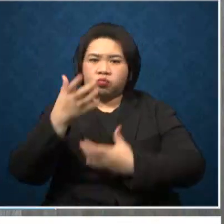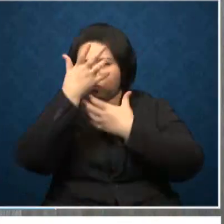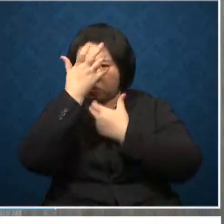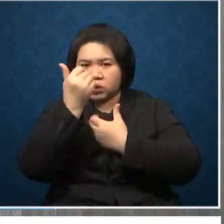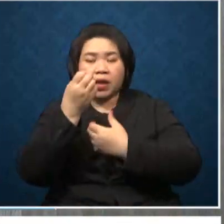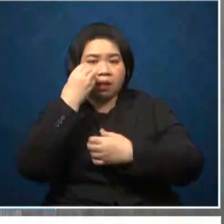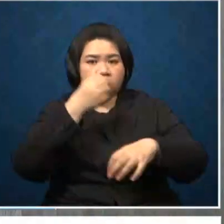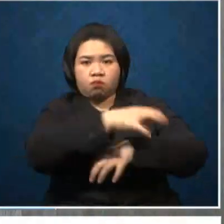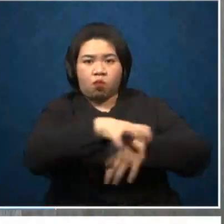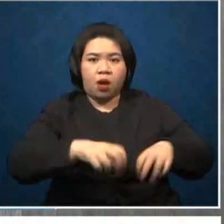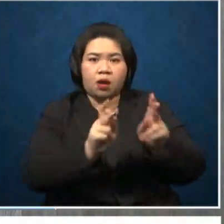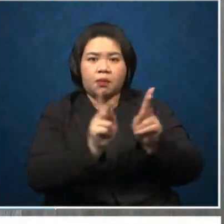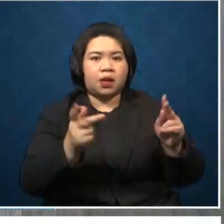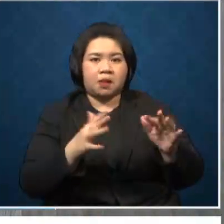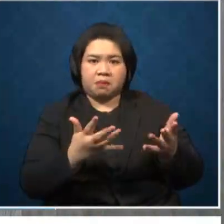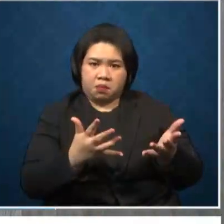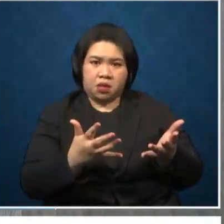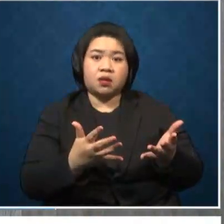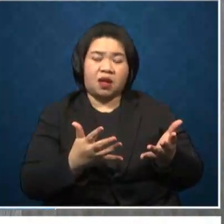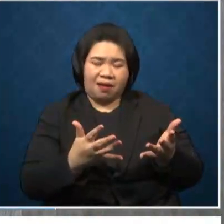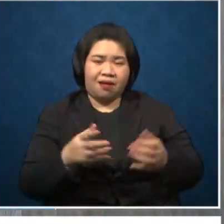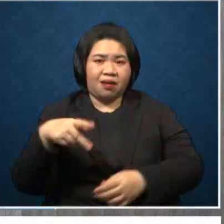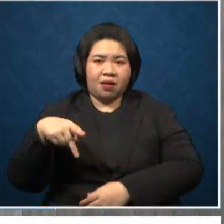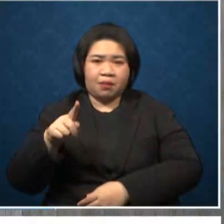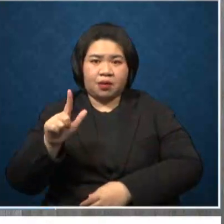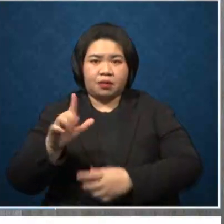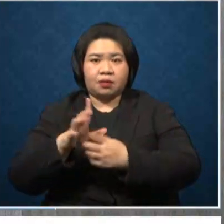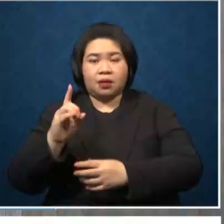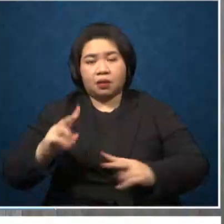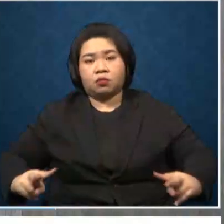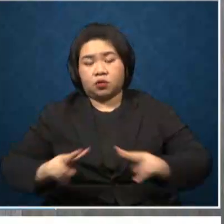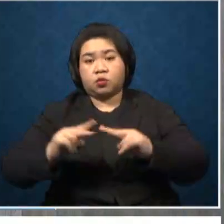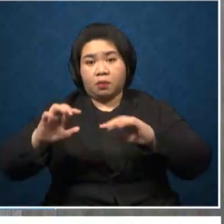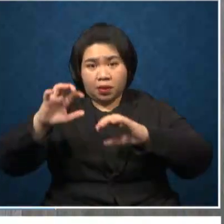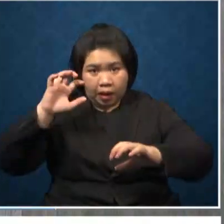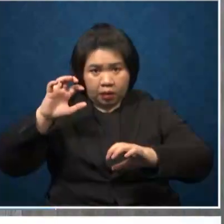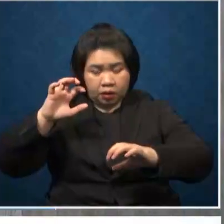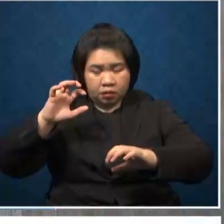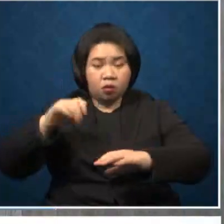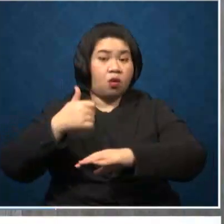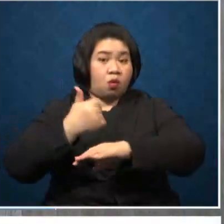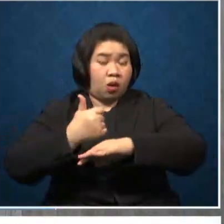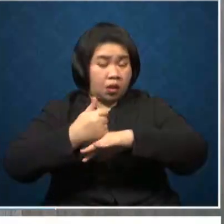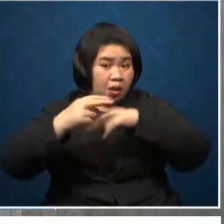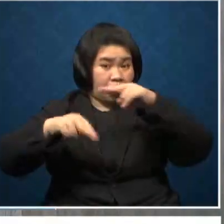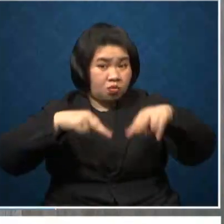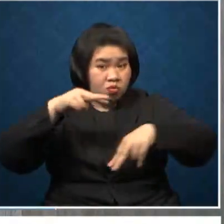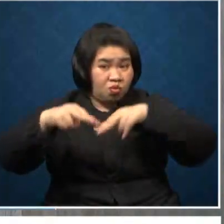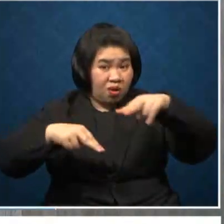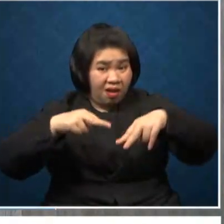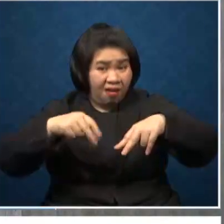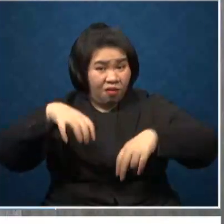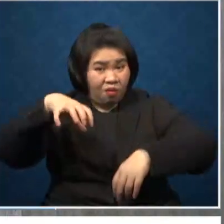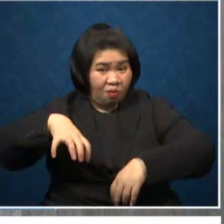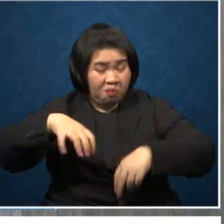เลยปลัดกระทรวงมหาดไทยและอธิบดีกรมการปกครองใน 10ปีที่ผ่านมาเนี่ยให้